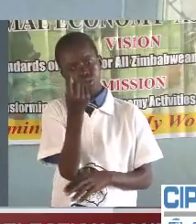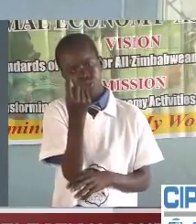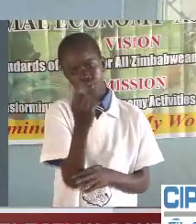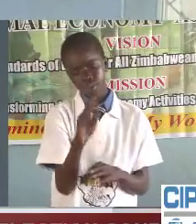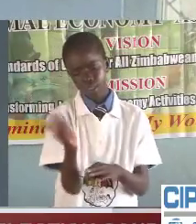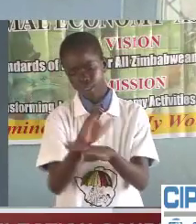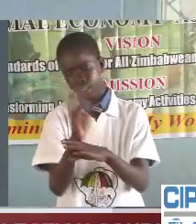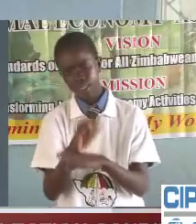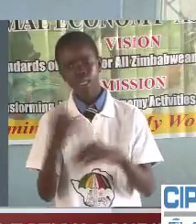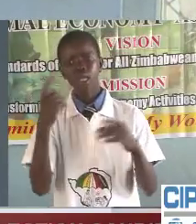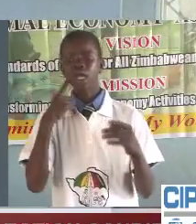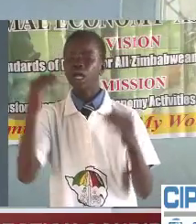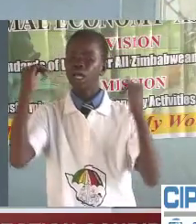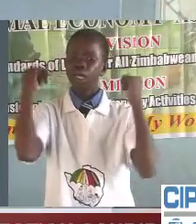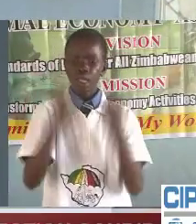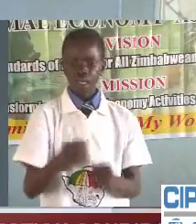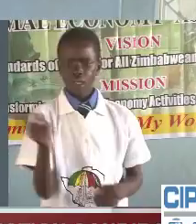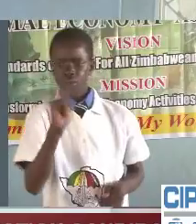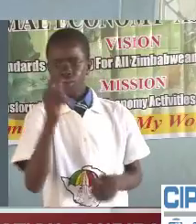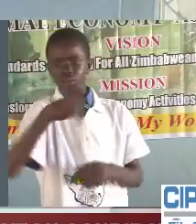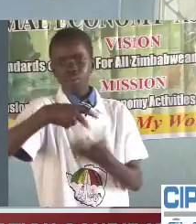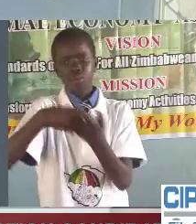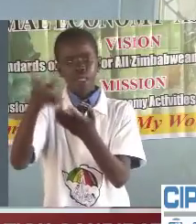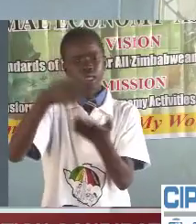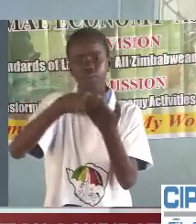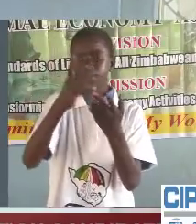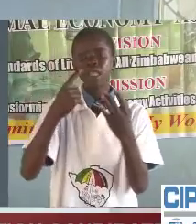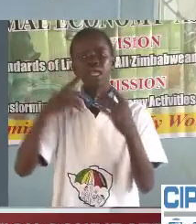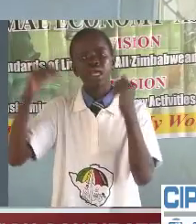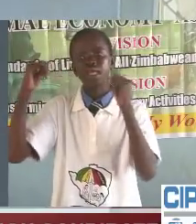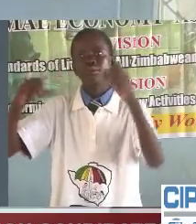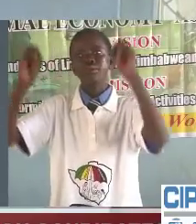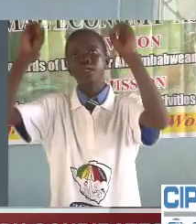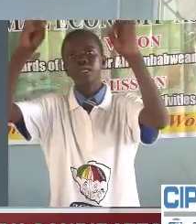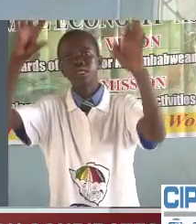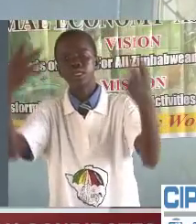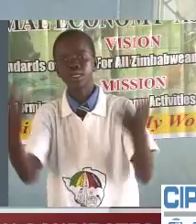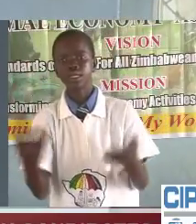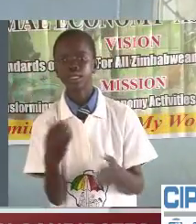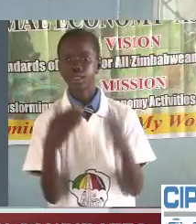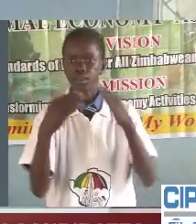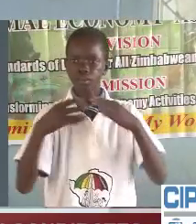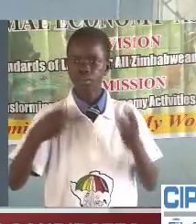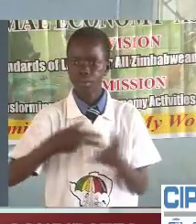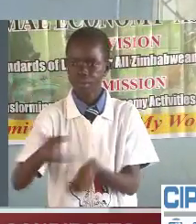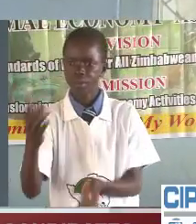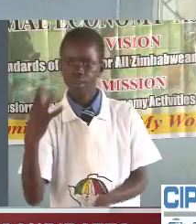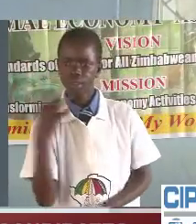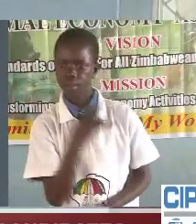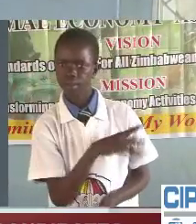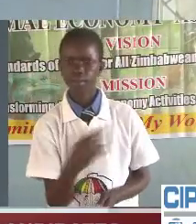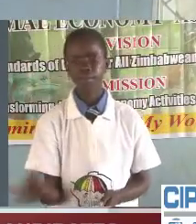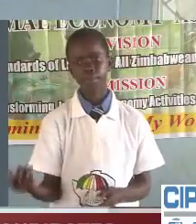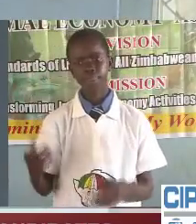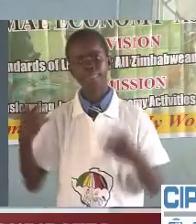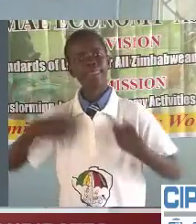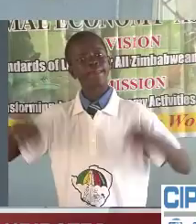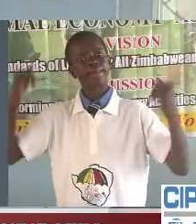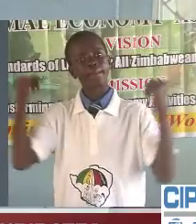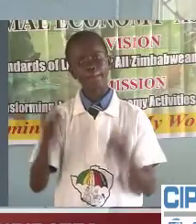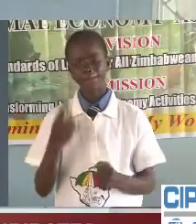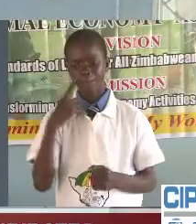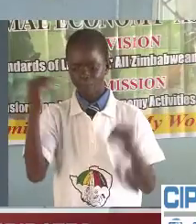ndikandosvika pamukova pakanzela nchiti ndabaiwa nezhara, kansela vanovhara mukova. Saka pakadaro